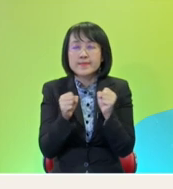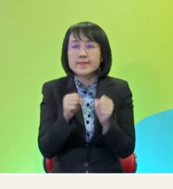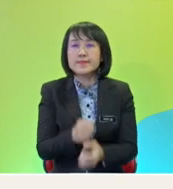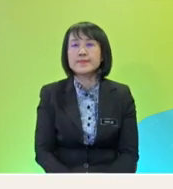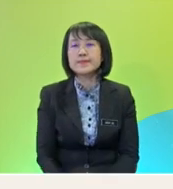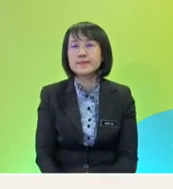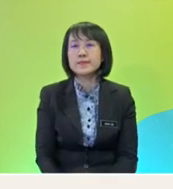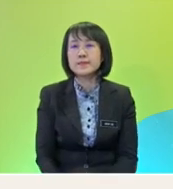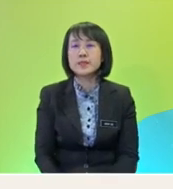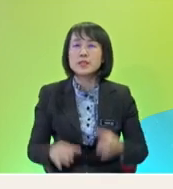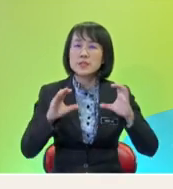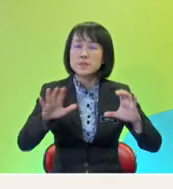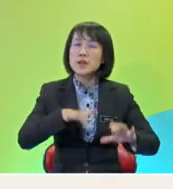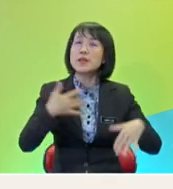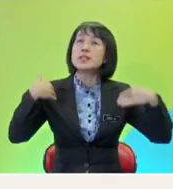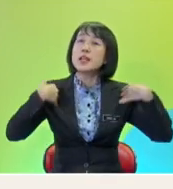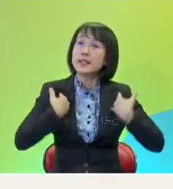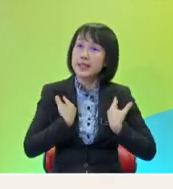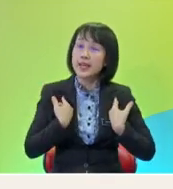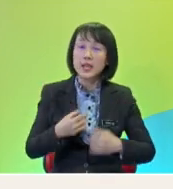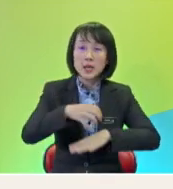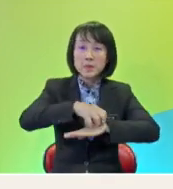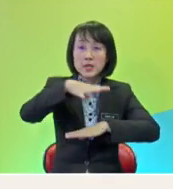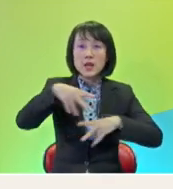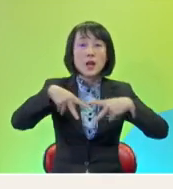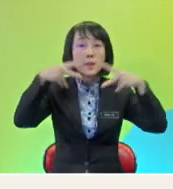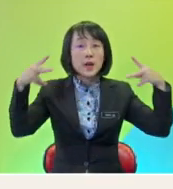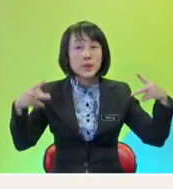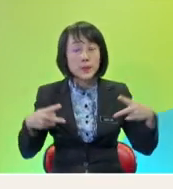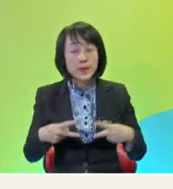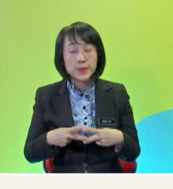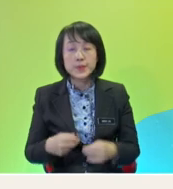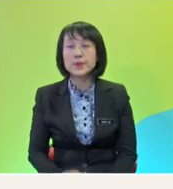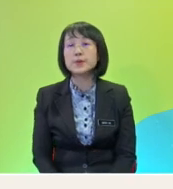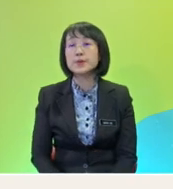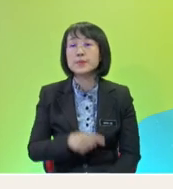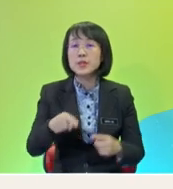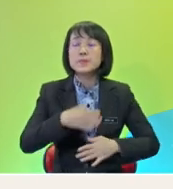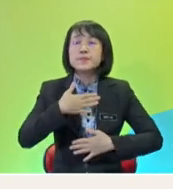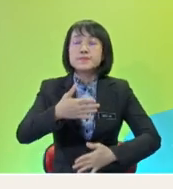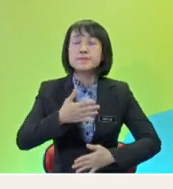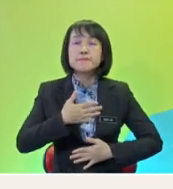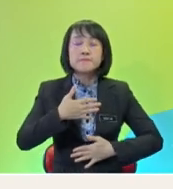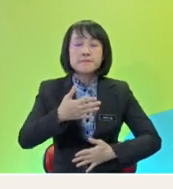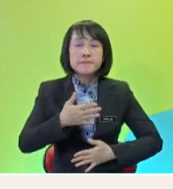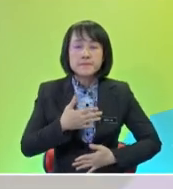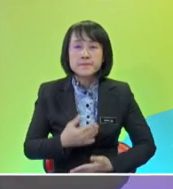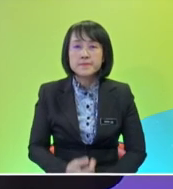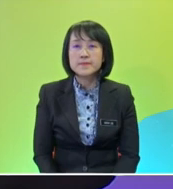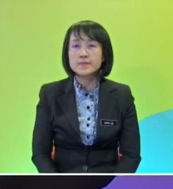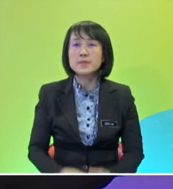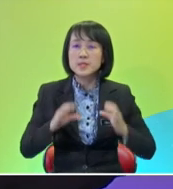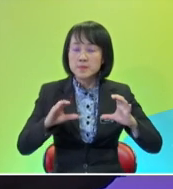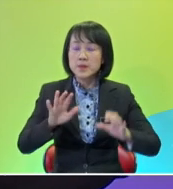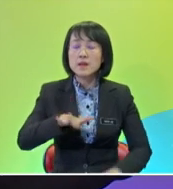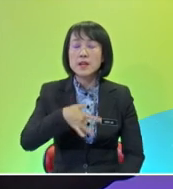kita cepat rasa letih. Dan bengkak paru-paru. Maksudnya bila kita nak bernafas tu, bila kita bergerak sikit tu kita cepat rasa